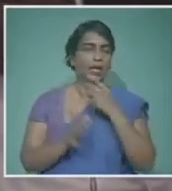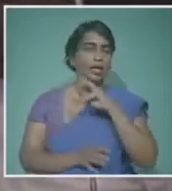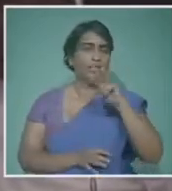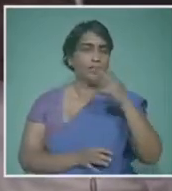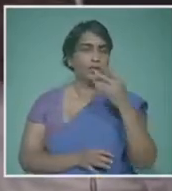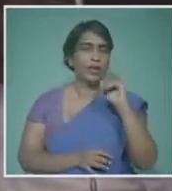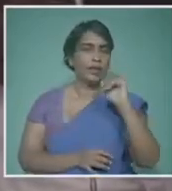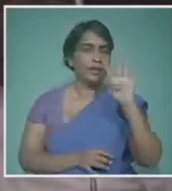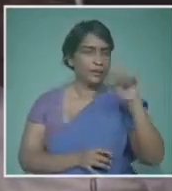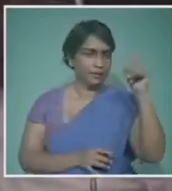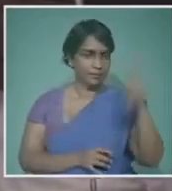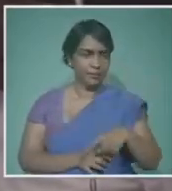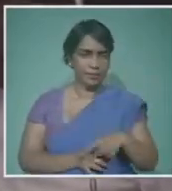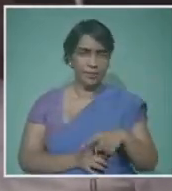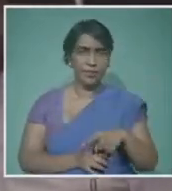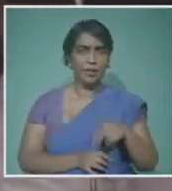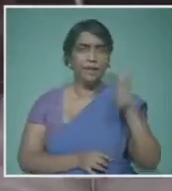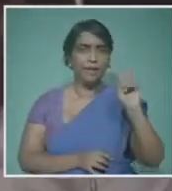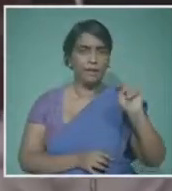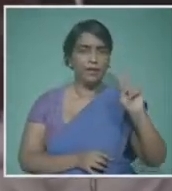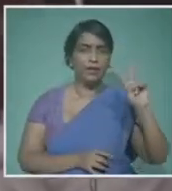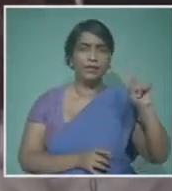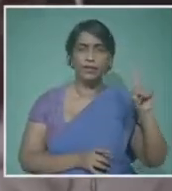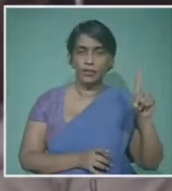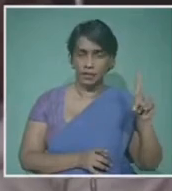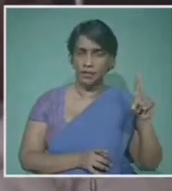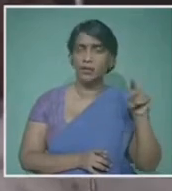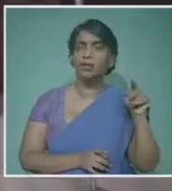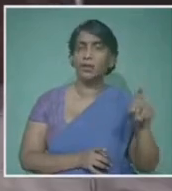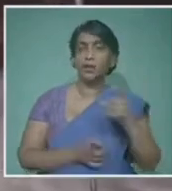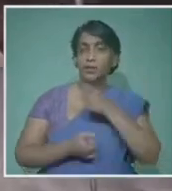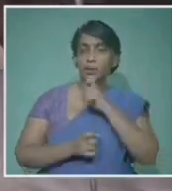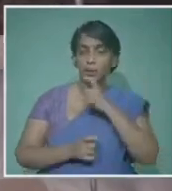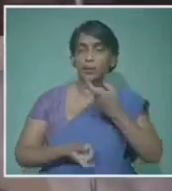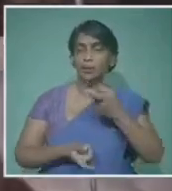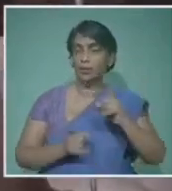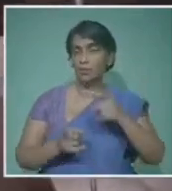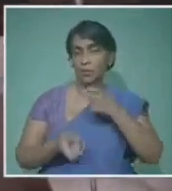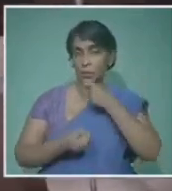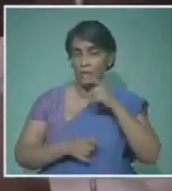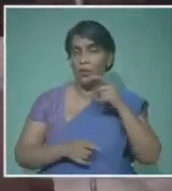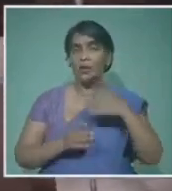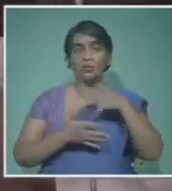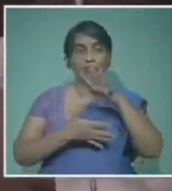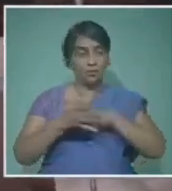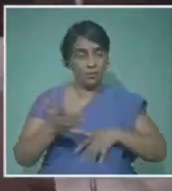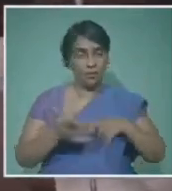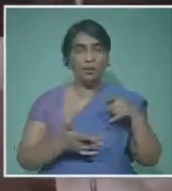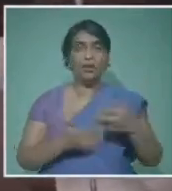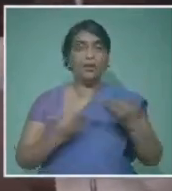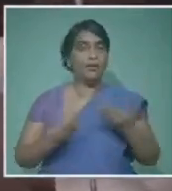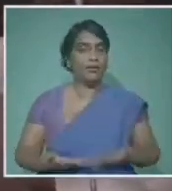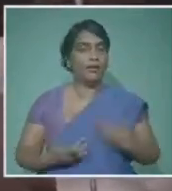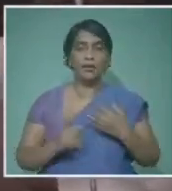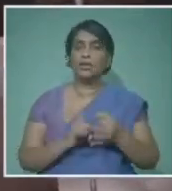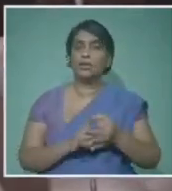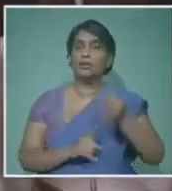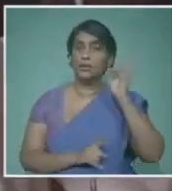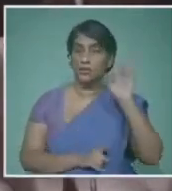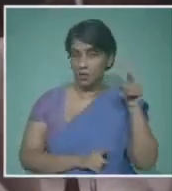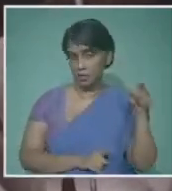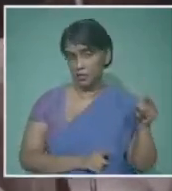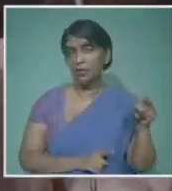ඉරාක් 2021 දරන අභිජාත්‍යන්තරන නඩුවේ පෙත්සම් කරු වර්තමාන ජනාධිපතිතුමා වන